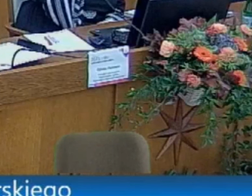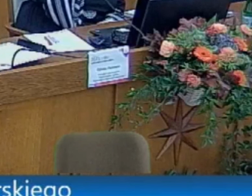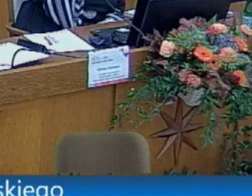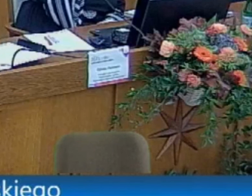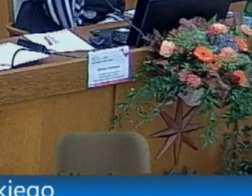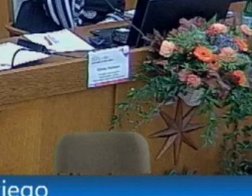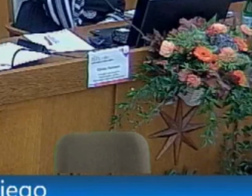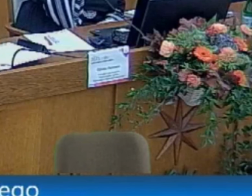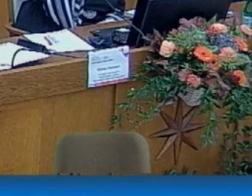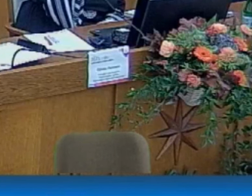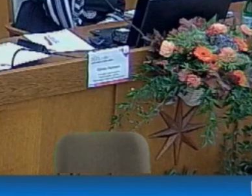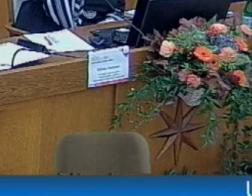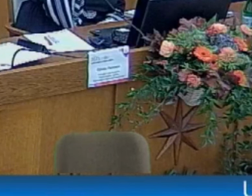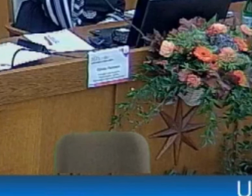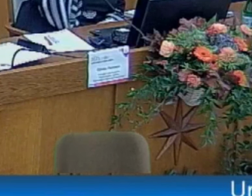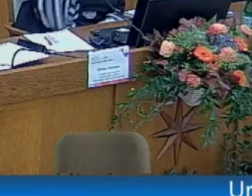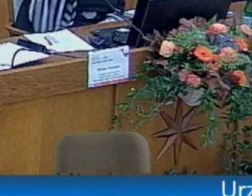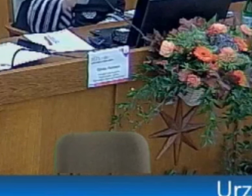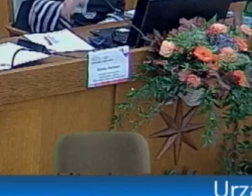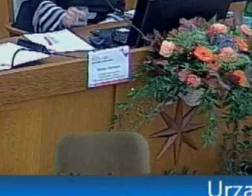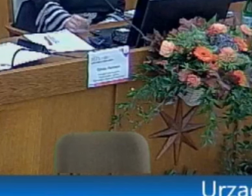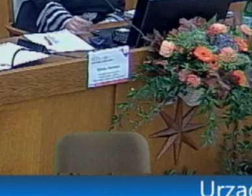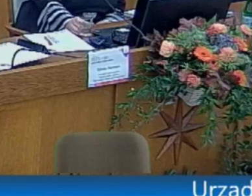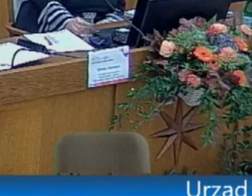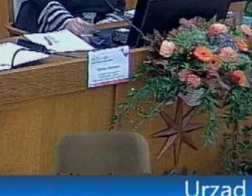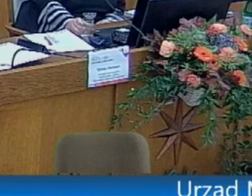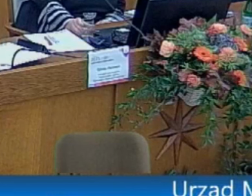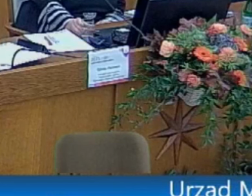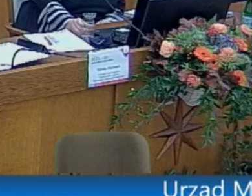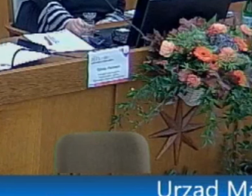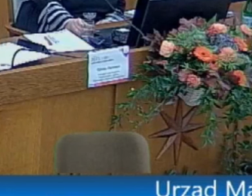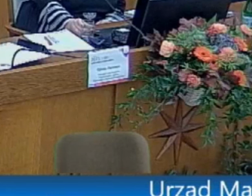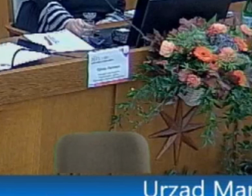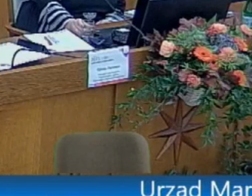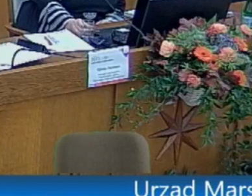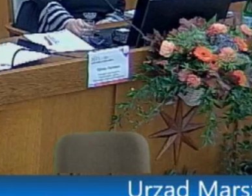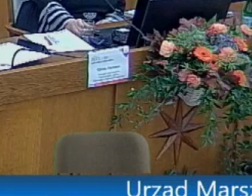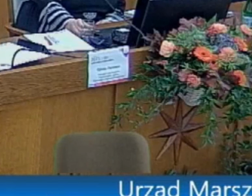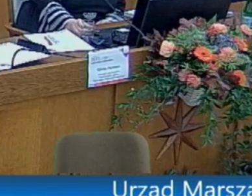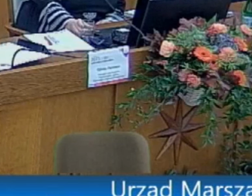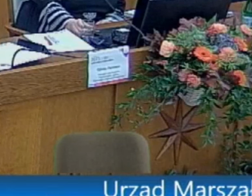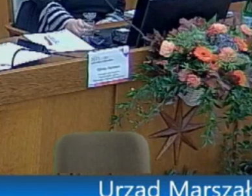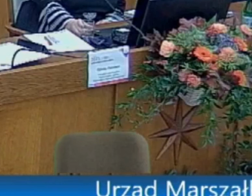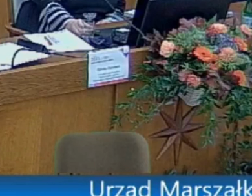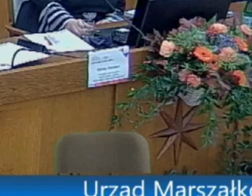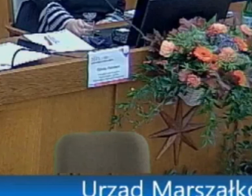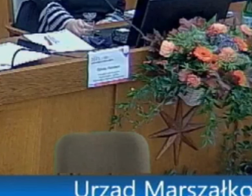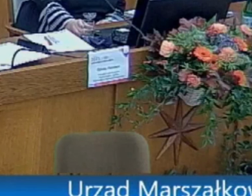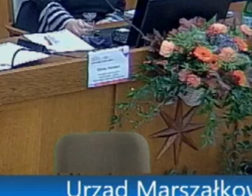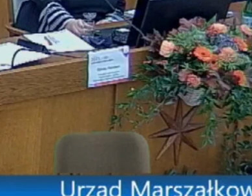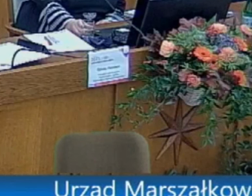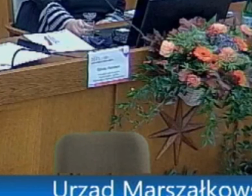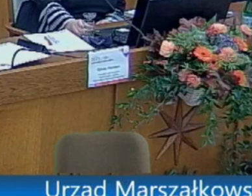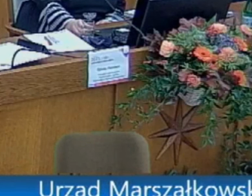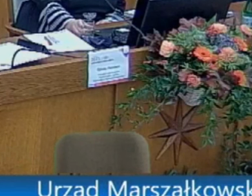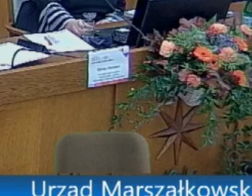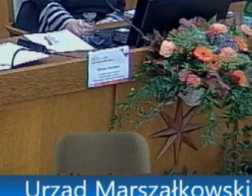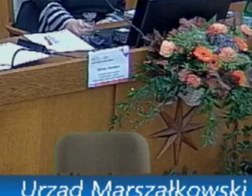ze zmian ustawowych, zdecydowaliśmy się zrobić raport wśród